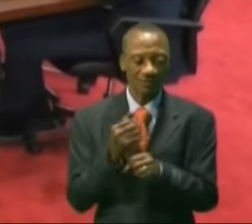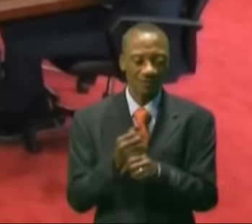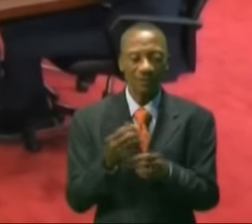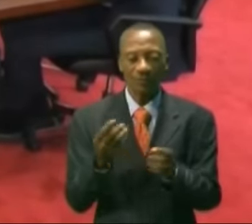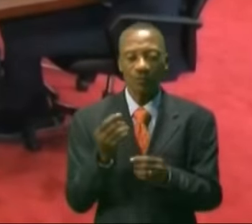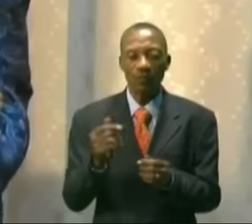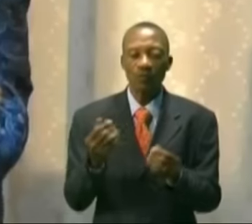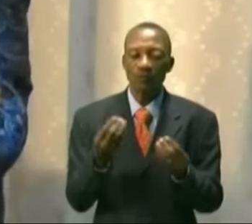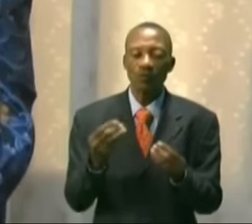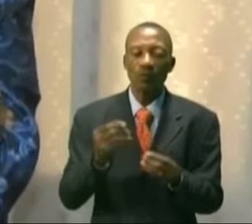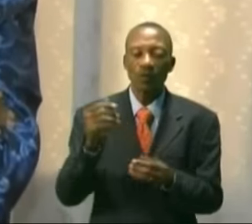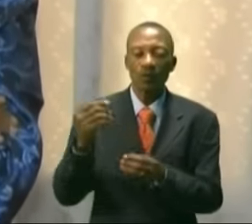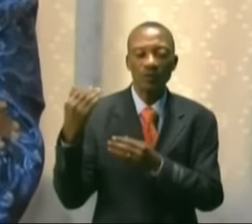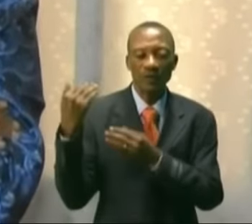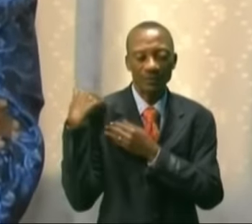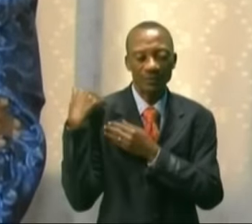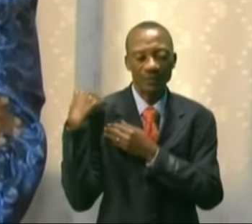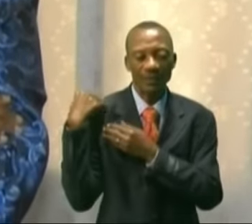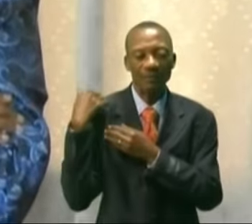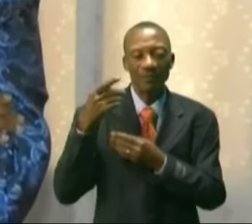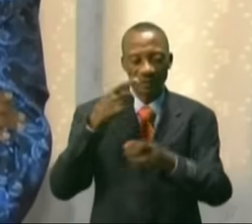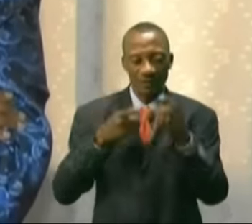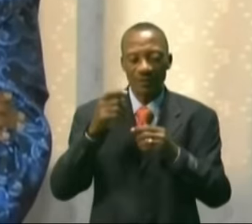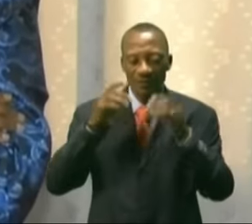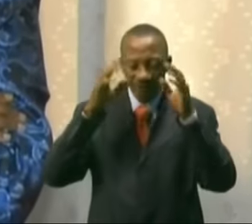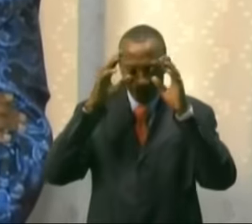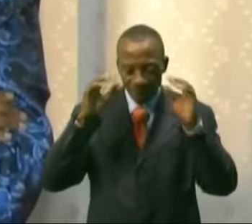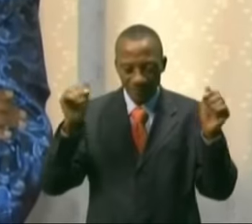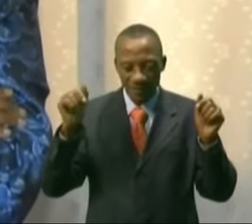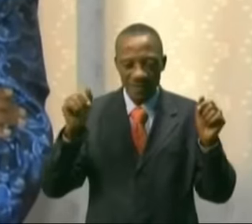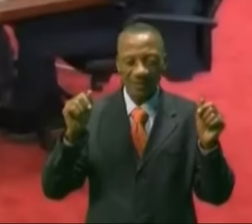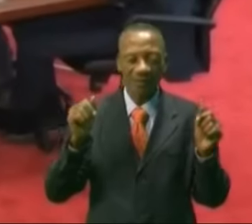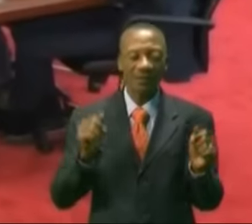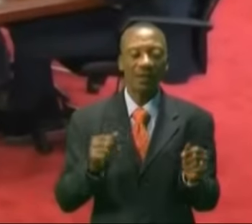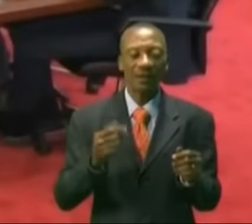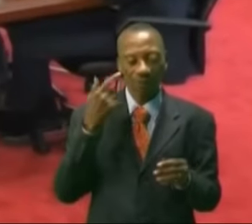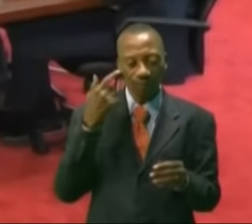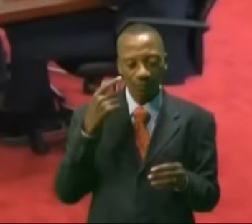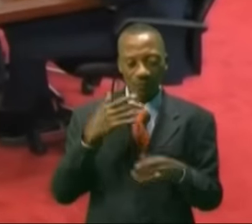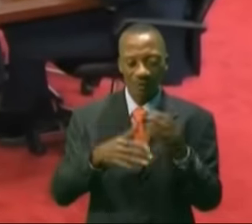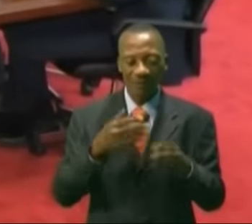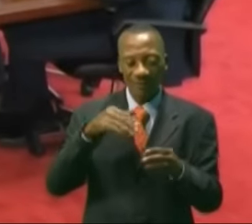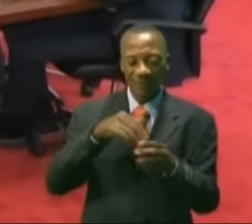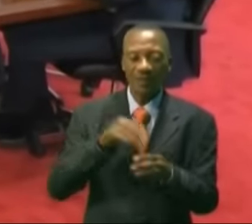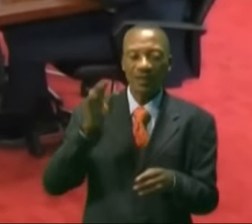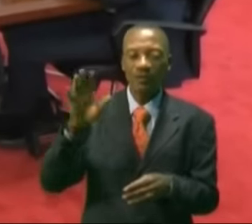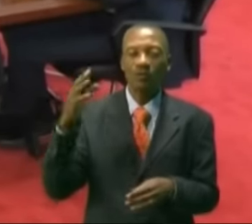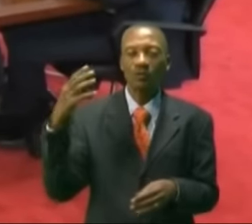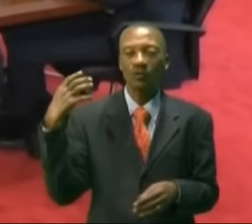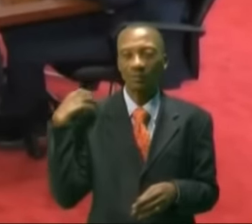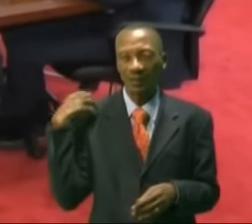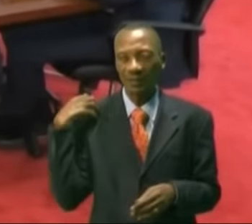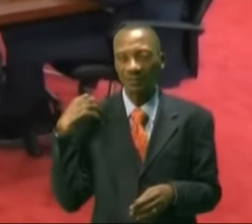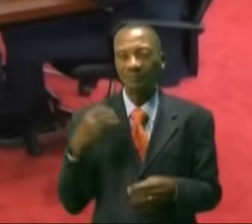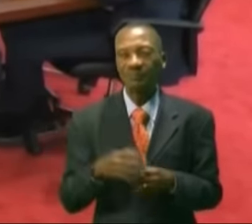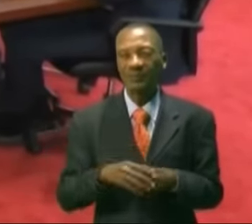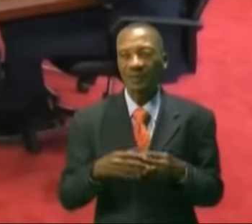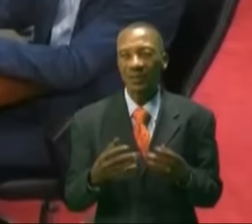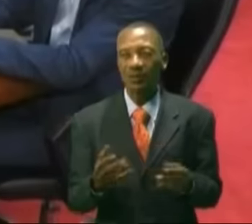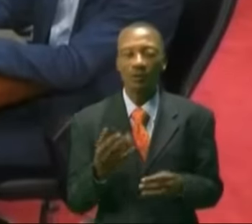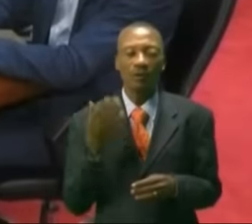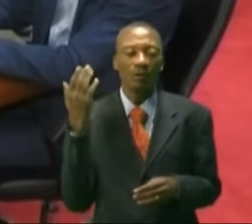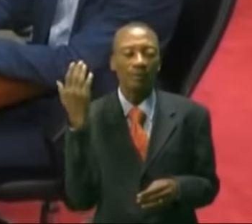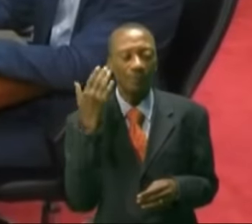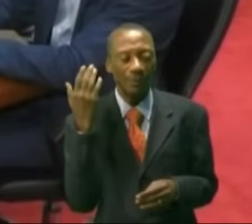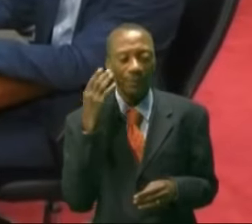vision du chef de l'État, Félix-Antoine Tshisekedi Tshilombo, dans son deuxième mandat. Très réceptif, Vital Kamerhe a donné sa